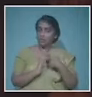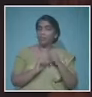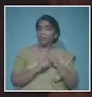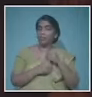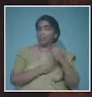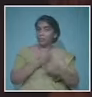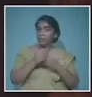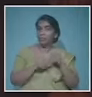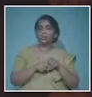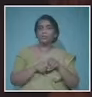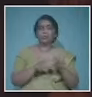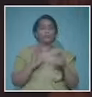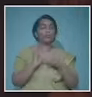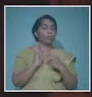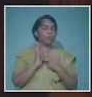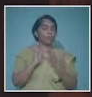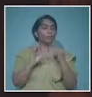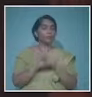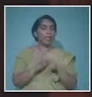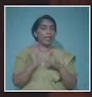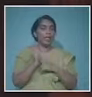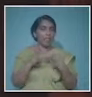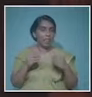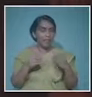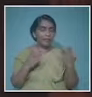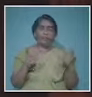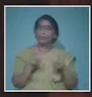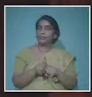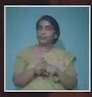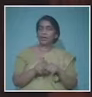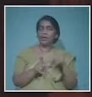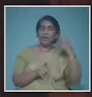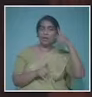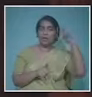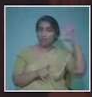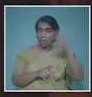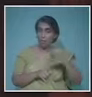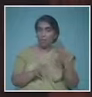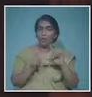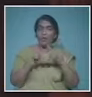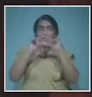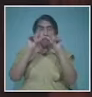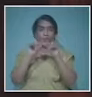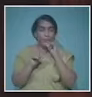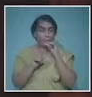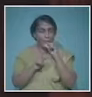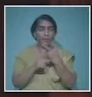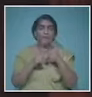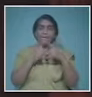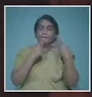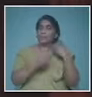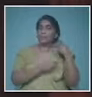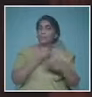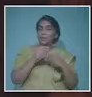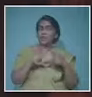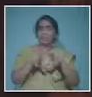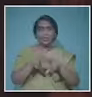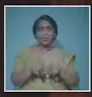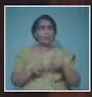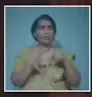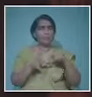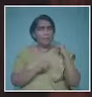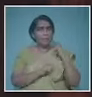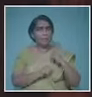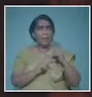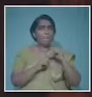nishpadana vyapute liyadenaya elolu nishpadana venna puluang, karawala venna puluang, gotukala venna puluang, emanata venat karmanta serappu sapattu venna puluang,